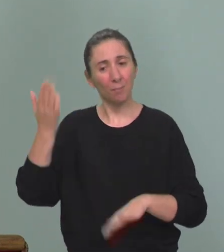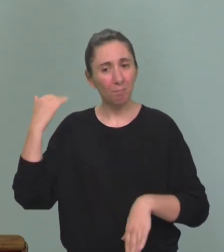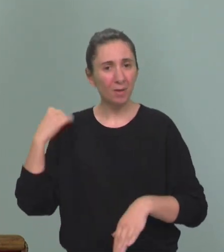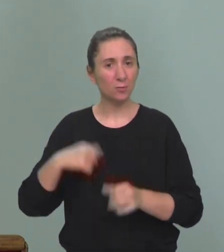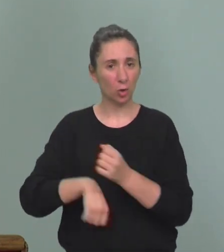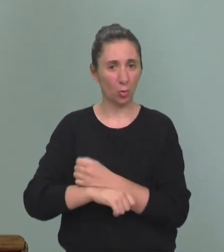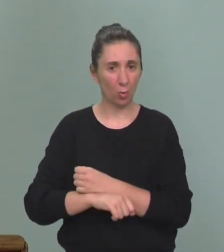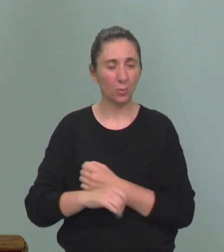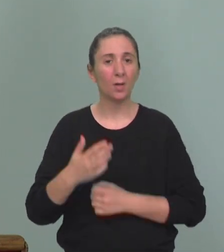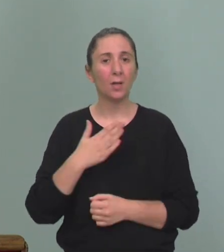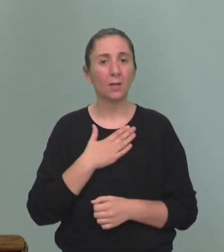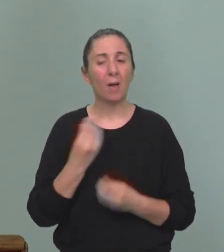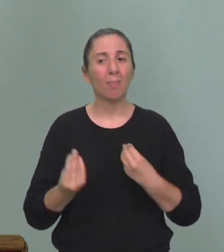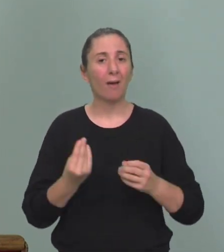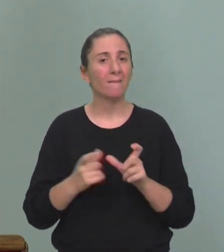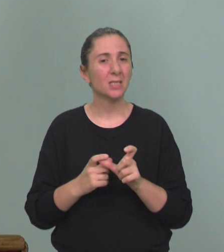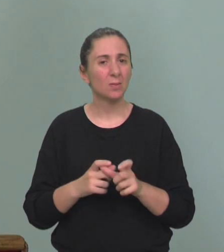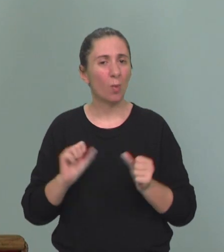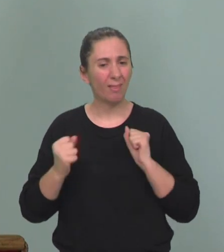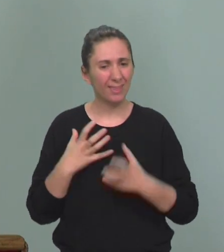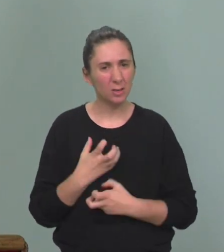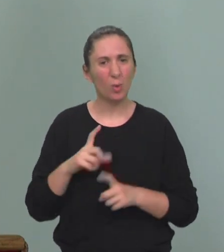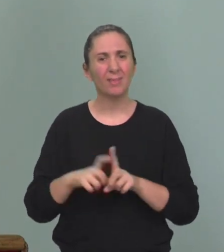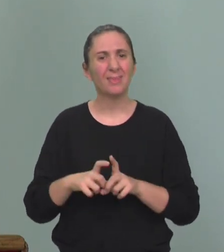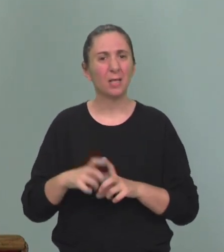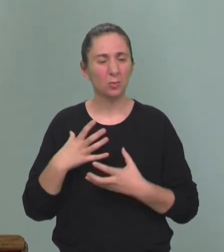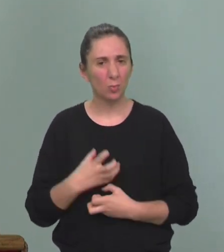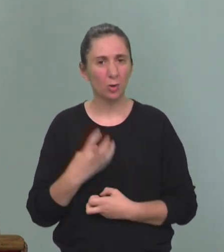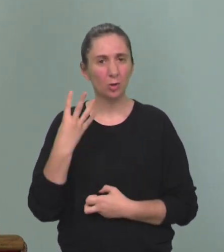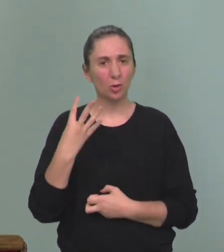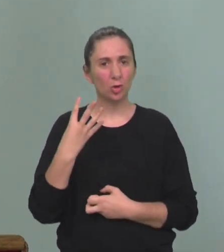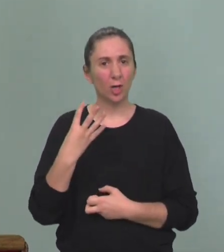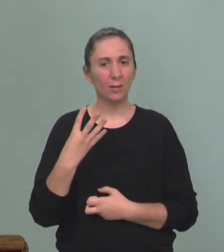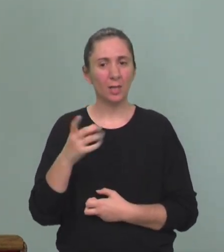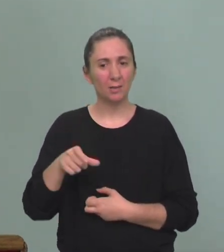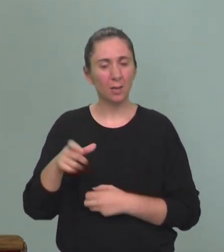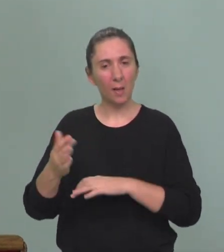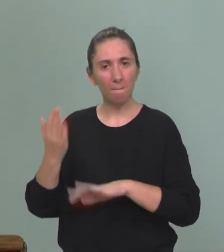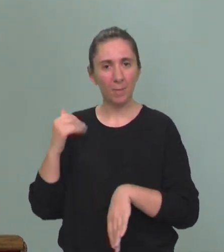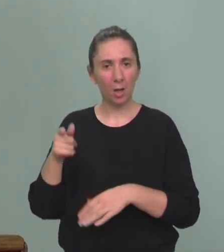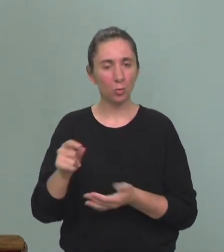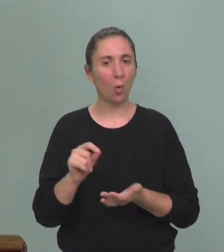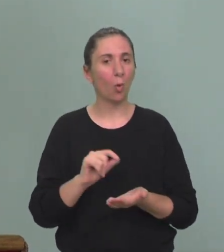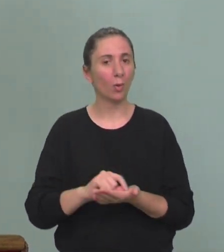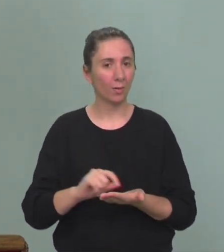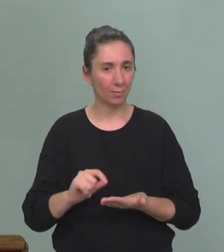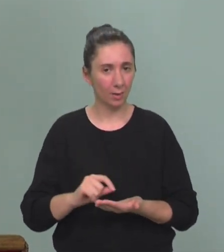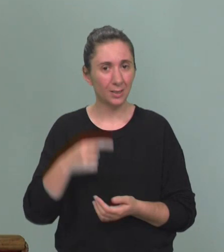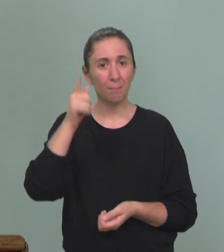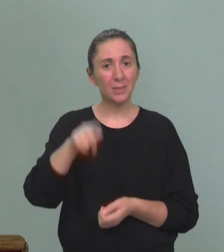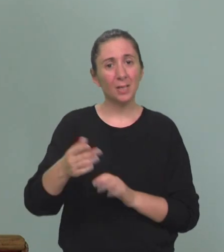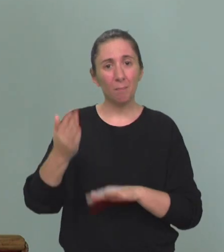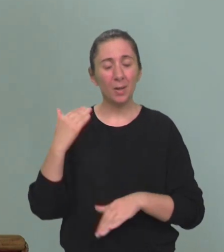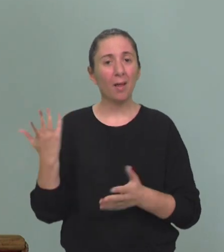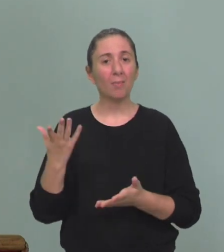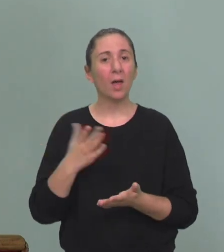bivših nogometaša su imali simptome tjeskobe i depresije u 4 tjedna prije tog testiranja. Znači mjesec dana prije nego što